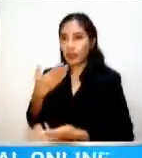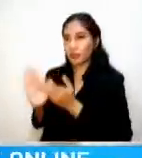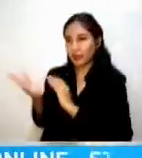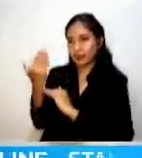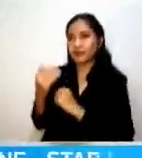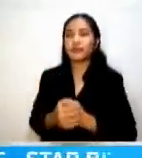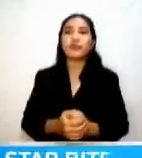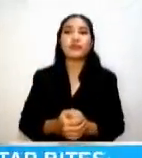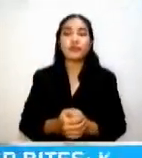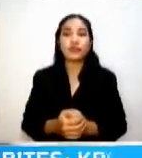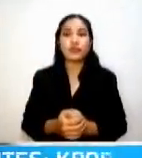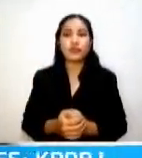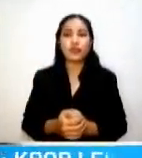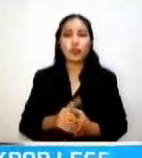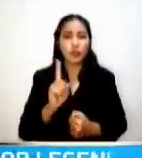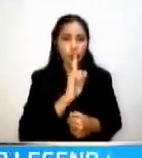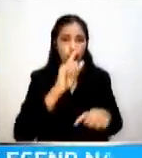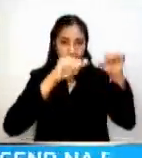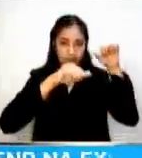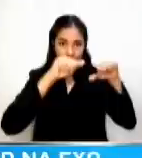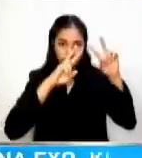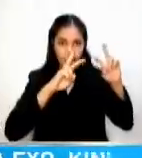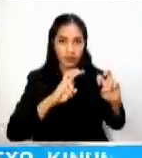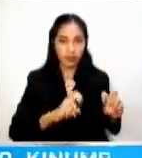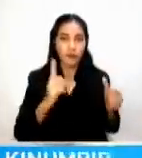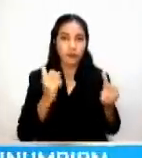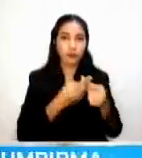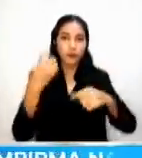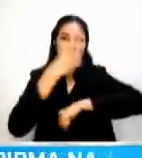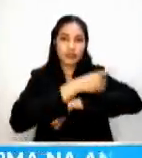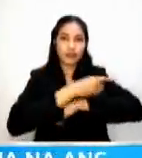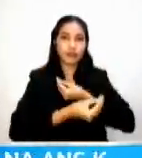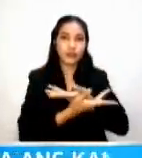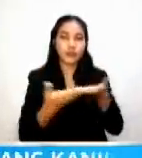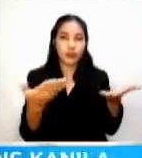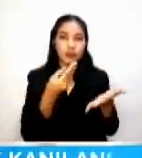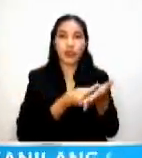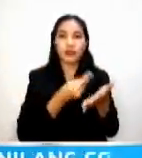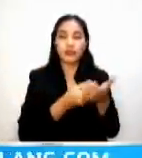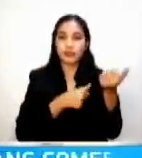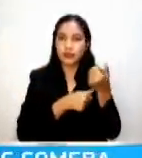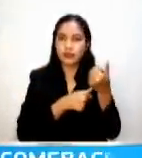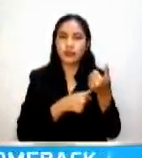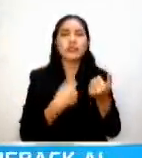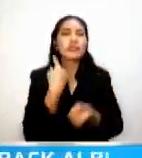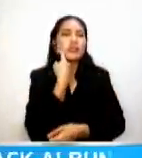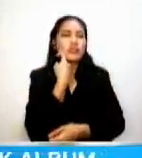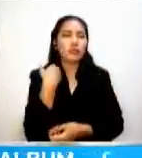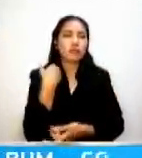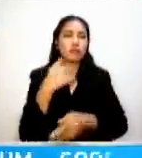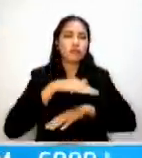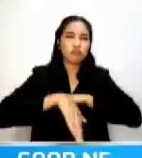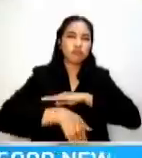po ang assessment ninyo sa unang araw po ng pamimigay ng cash assistance? Gayong inumaga po no, sa pilang ilan sa